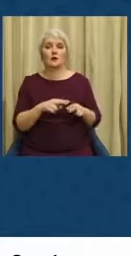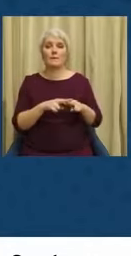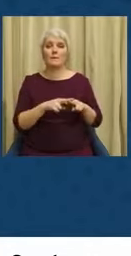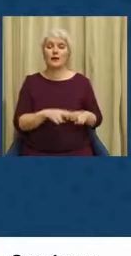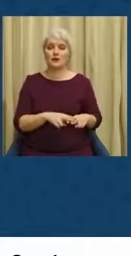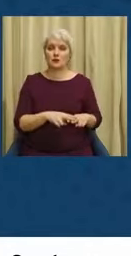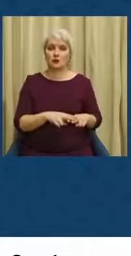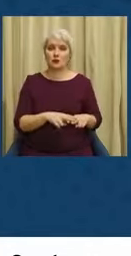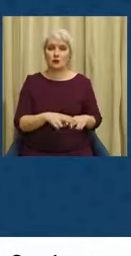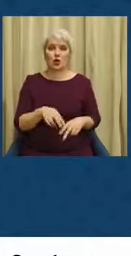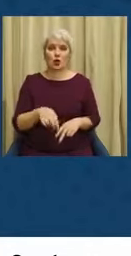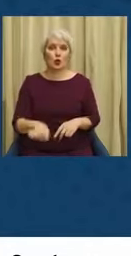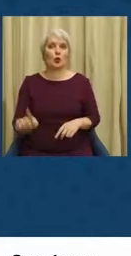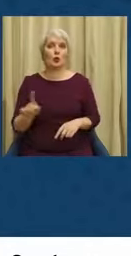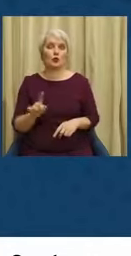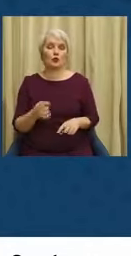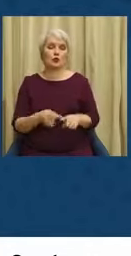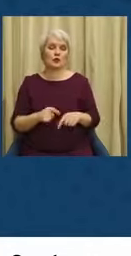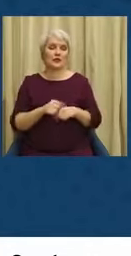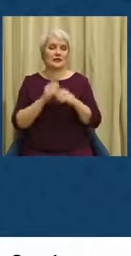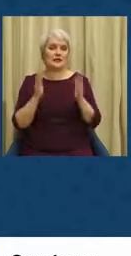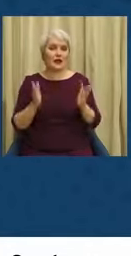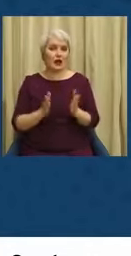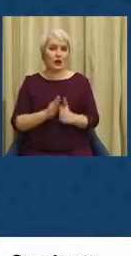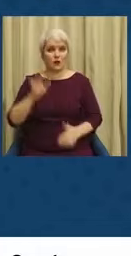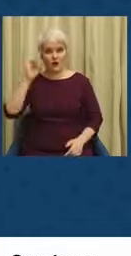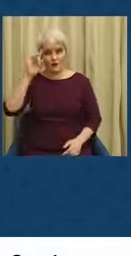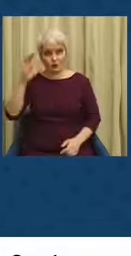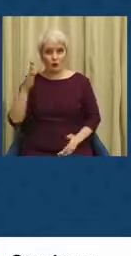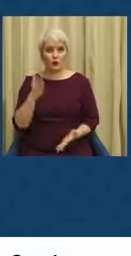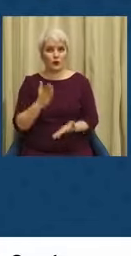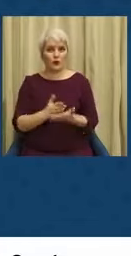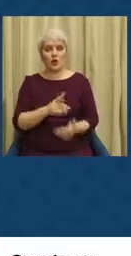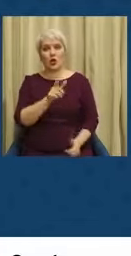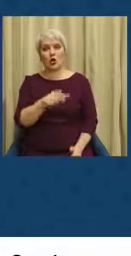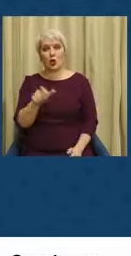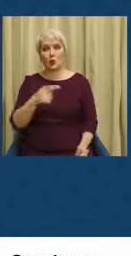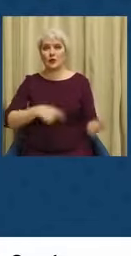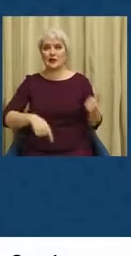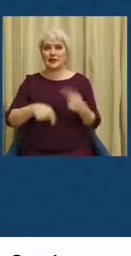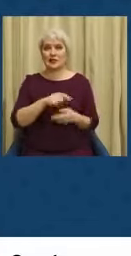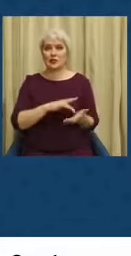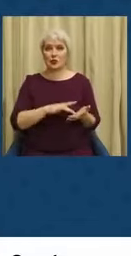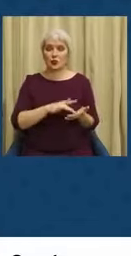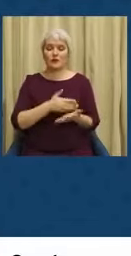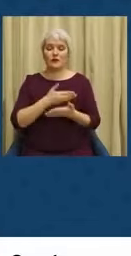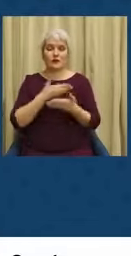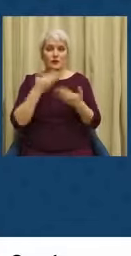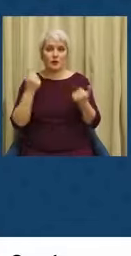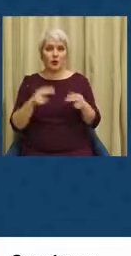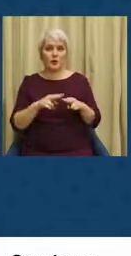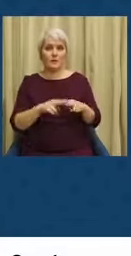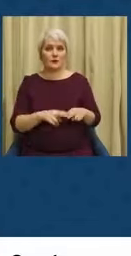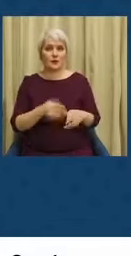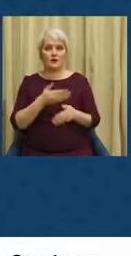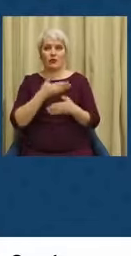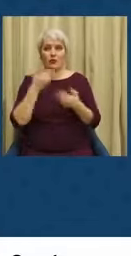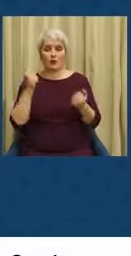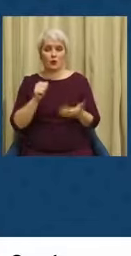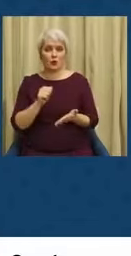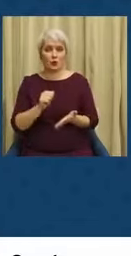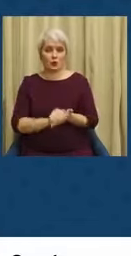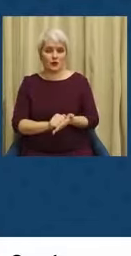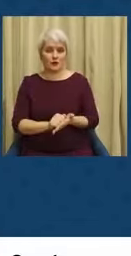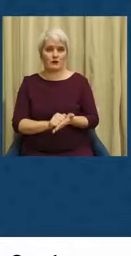паспорт. Тому що ну, це загальновідомо, що є люди серед ромів, які не мають паспортів, не мають